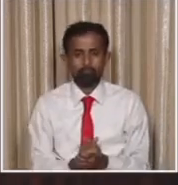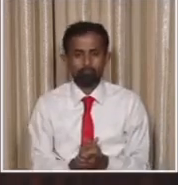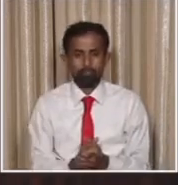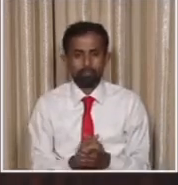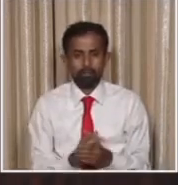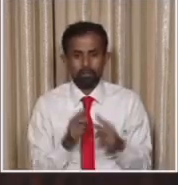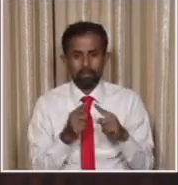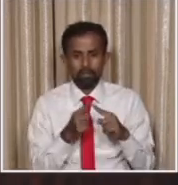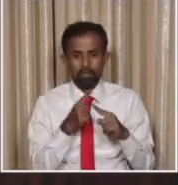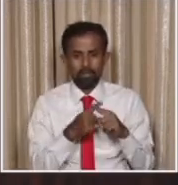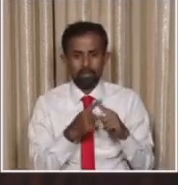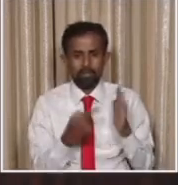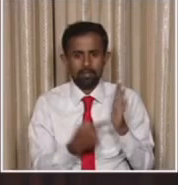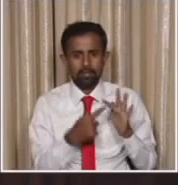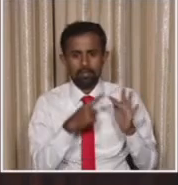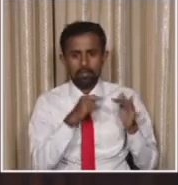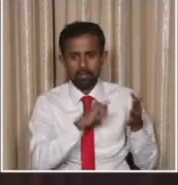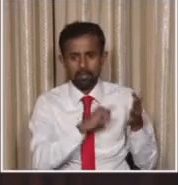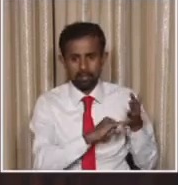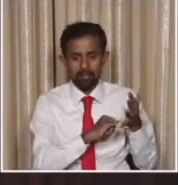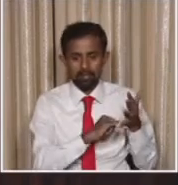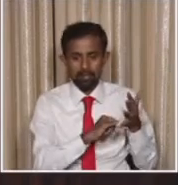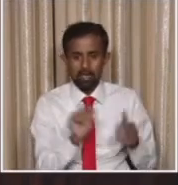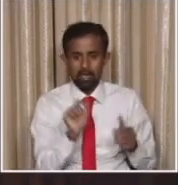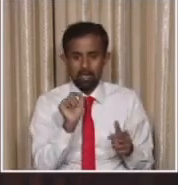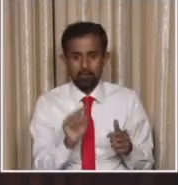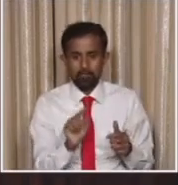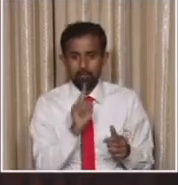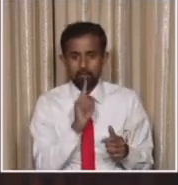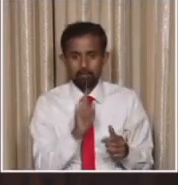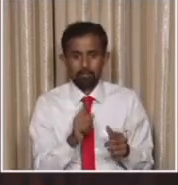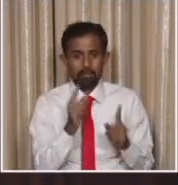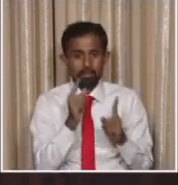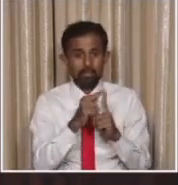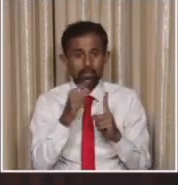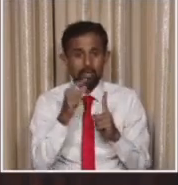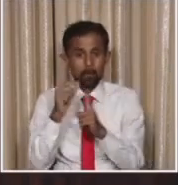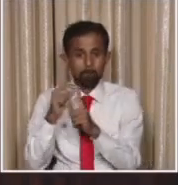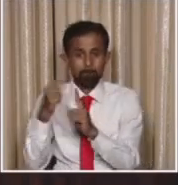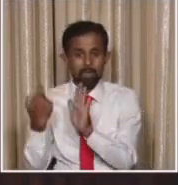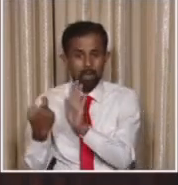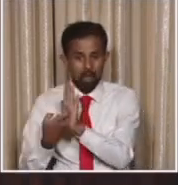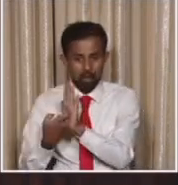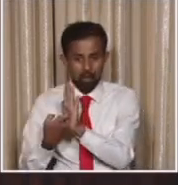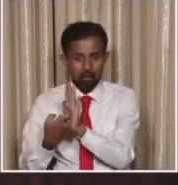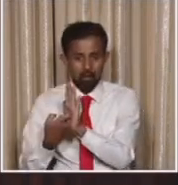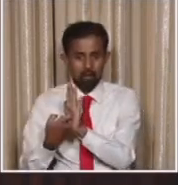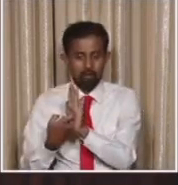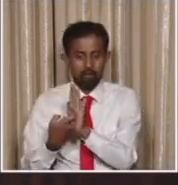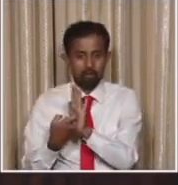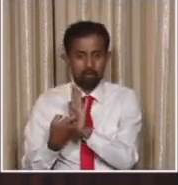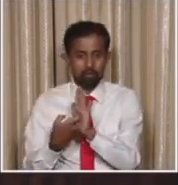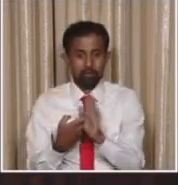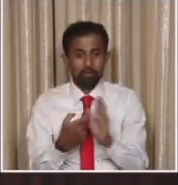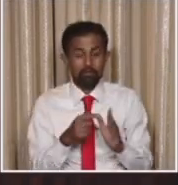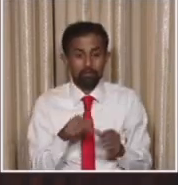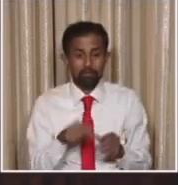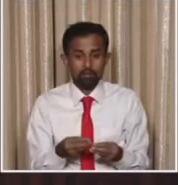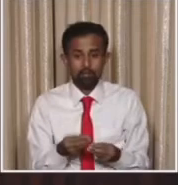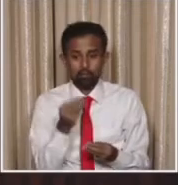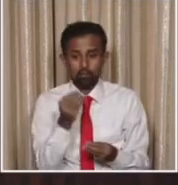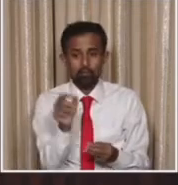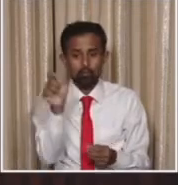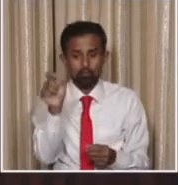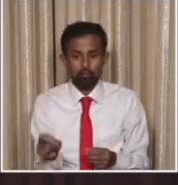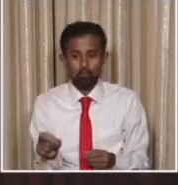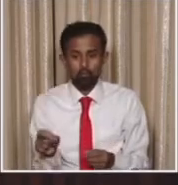එක්ස්ටෙන්ඩඩ් ප්‍රොඩියුසර් රෙස්පොන්සිබිලිටි කියලා. ඒ කියන්නේ EPR කියන මෙන්න මේ ඒ කියන්නේ ඒක ගෙනාපු